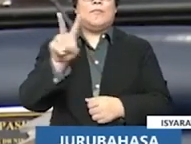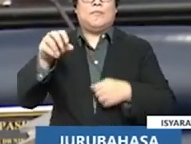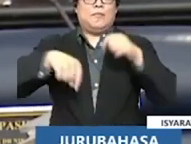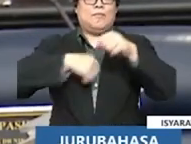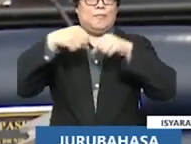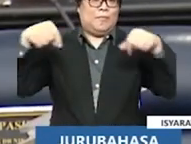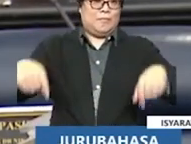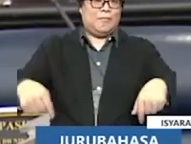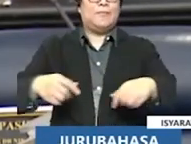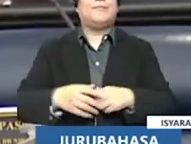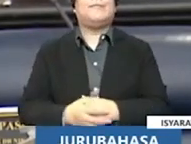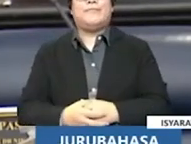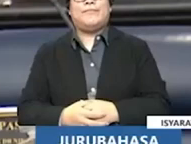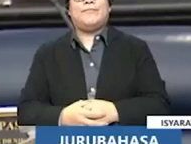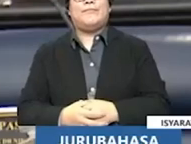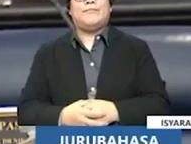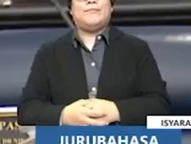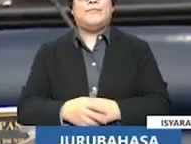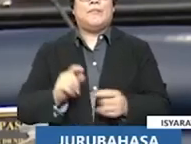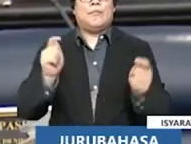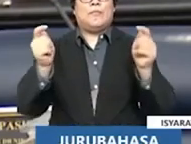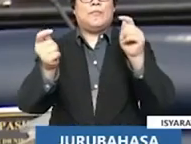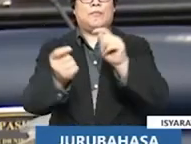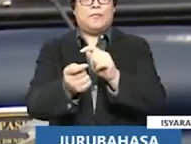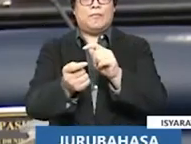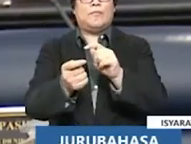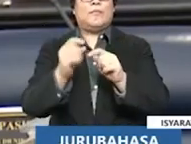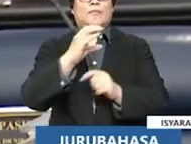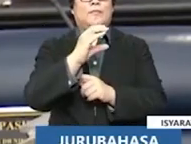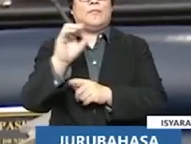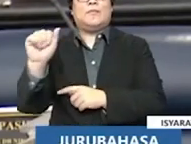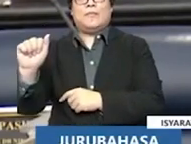ini. Dan dengan penggubalan CCA,